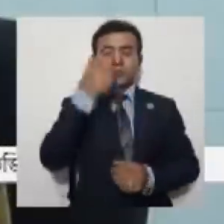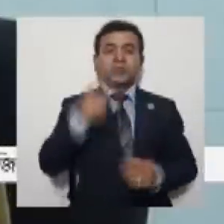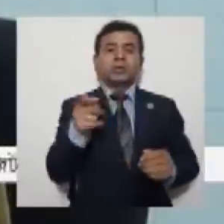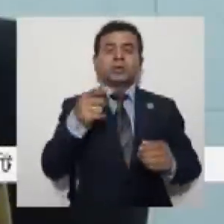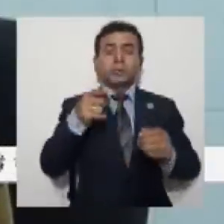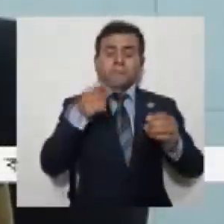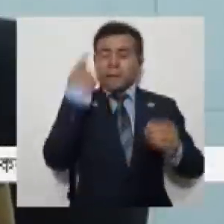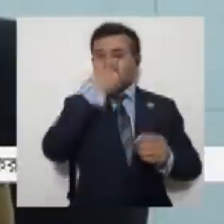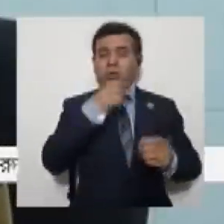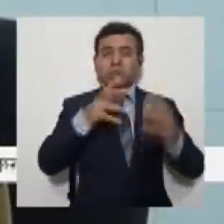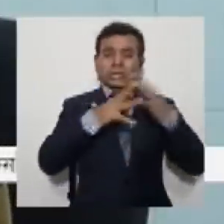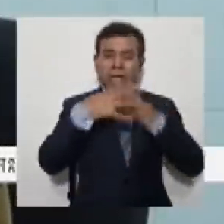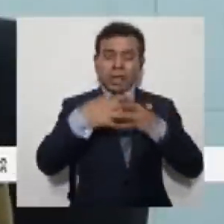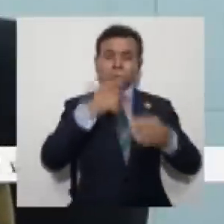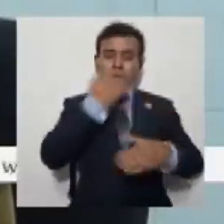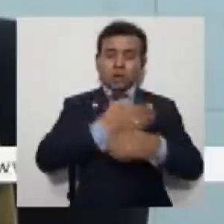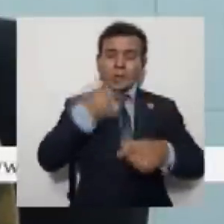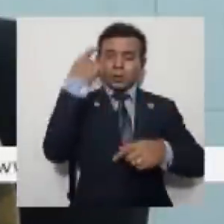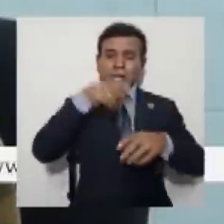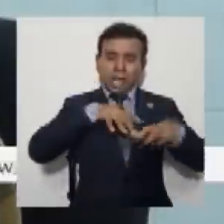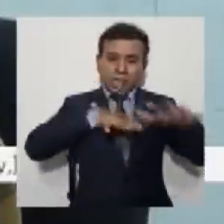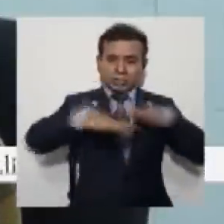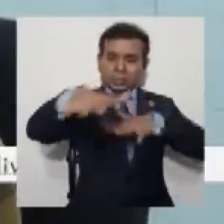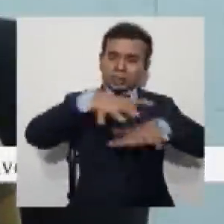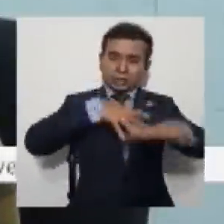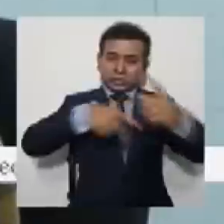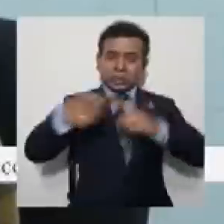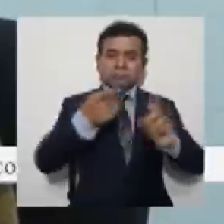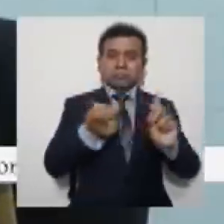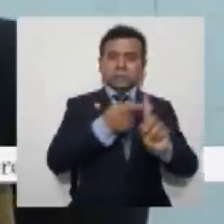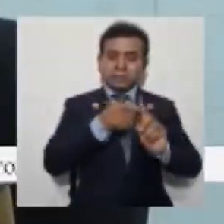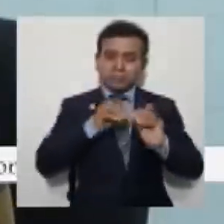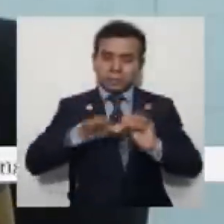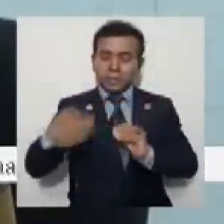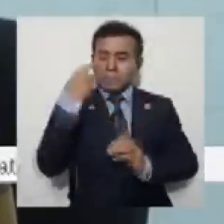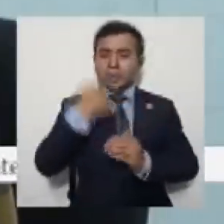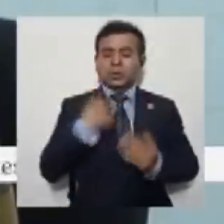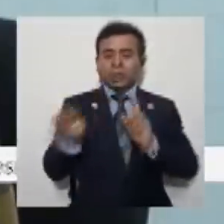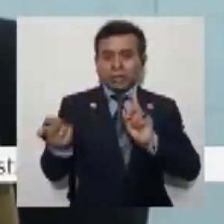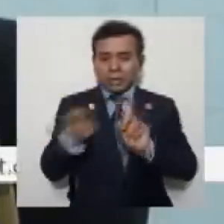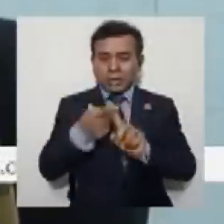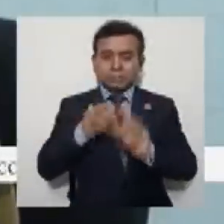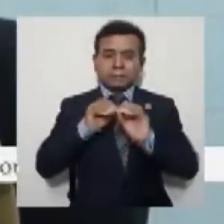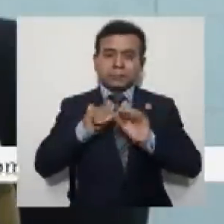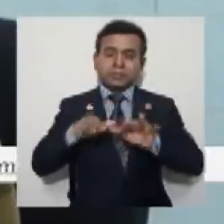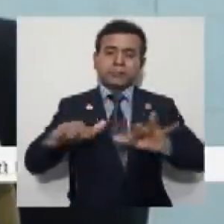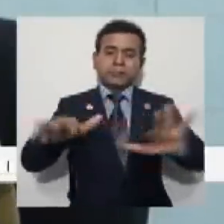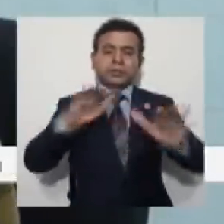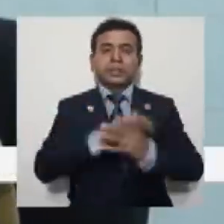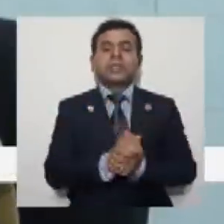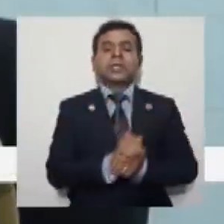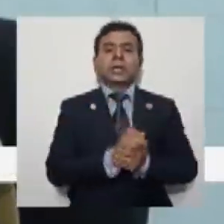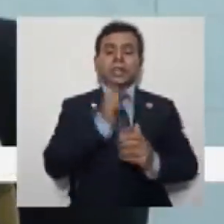মাধ্যমে সামাজিকতার মাধ্যমে আমাদের এই সংক্রমিত হারটা হচ্ছে। অনেকেই আমার কাছে টেলিফোনে জানতে চেয়েছেন